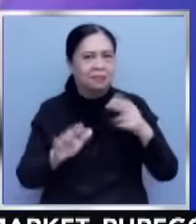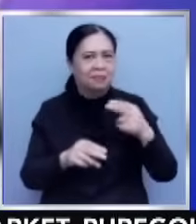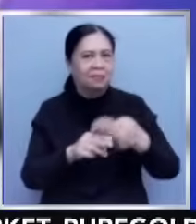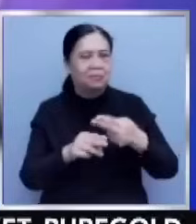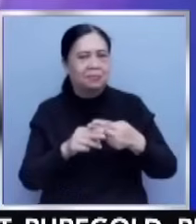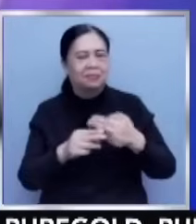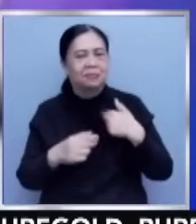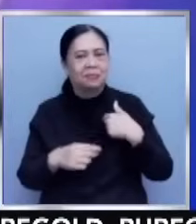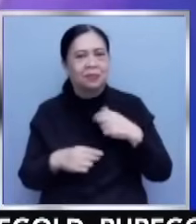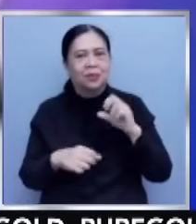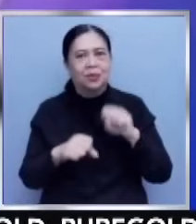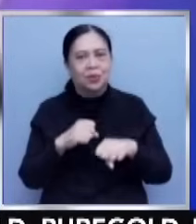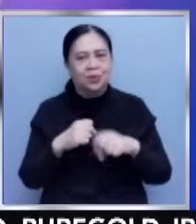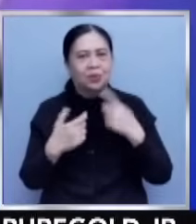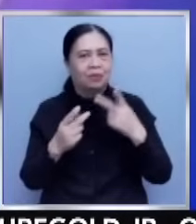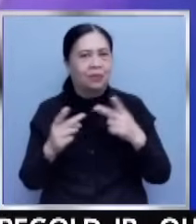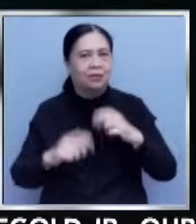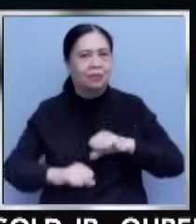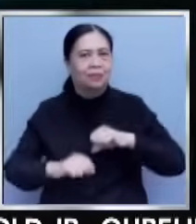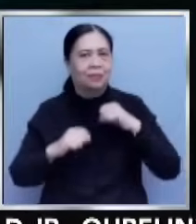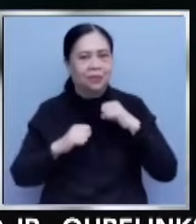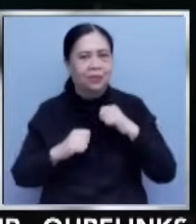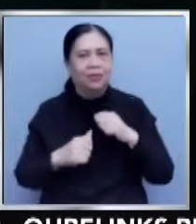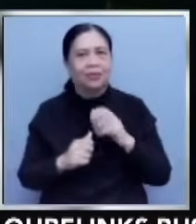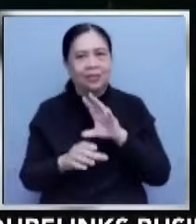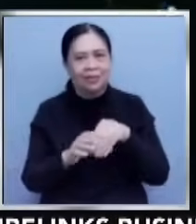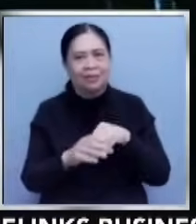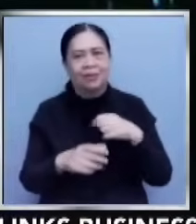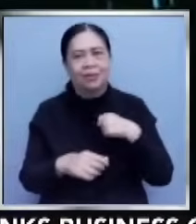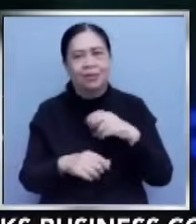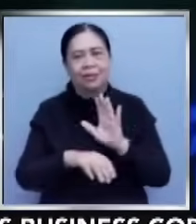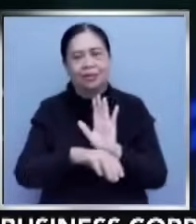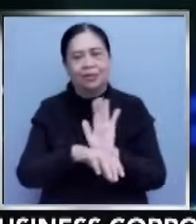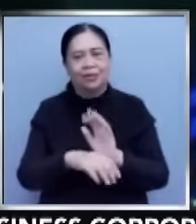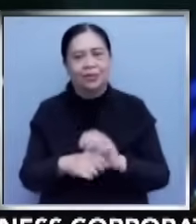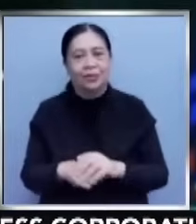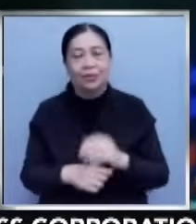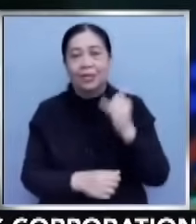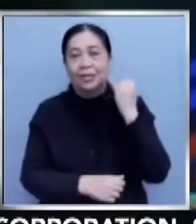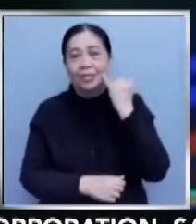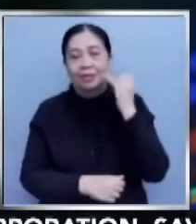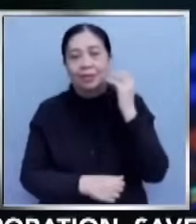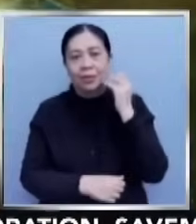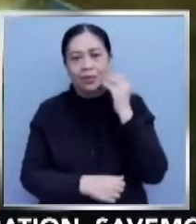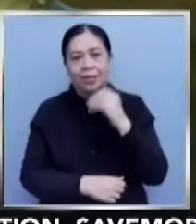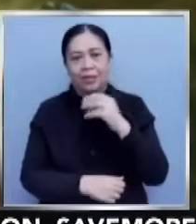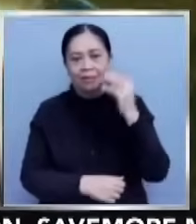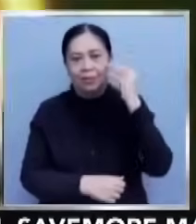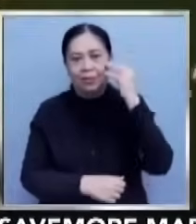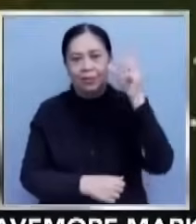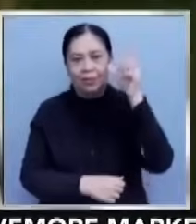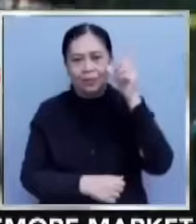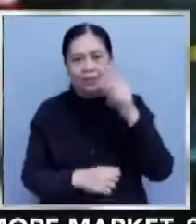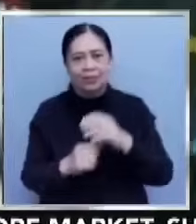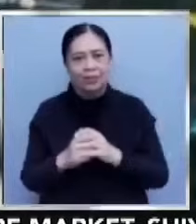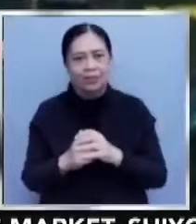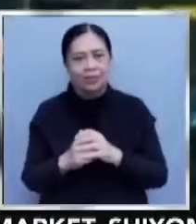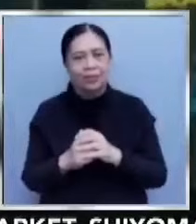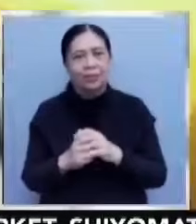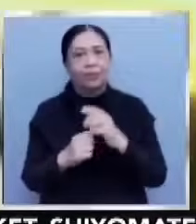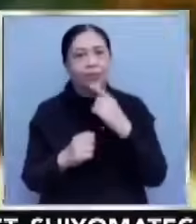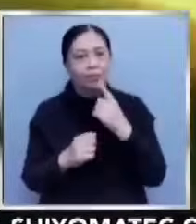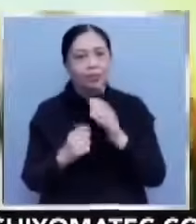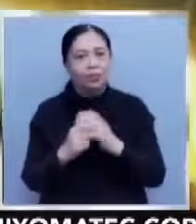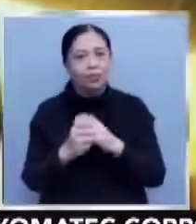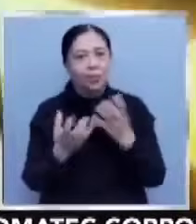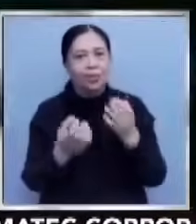Kaya sobrang proud po akong part ako ng show na to. Si Isabel Ortega at Matt Lozano naman, humingi na raw ng souvenir